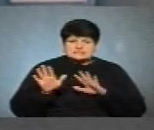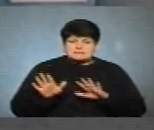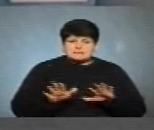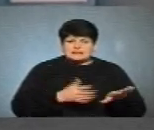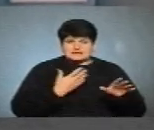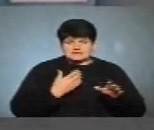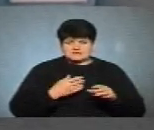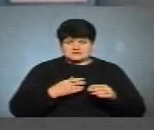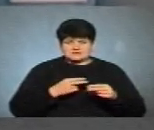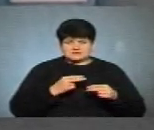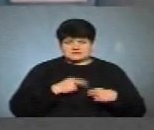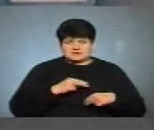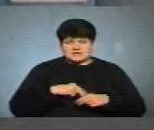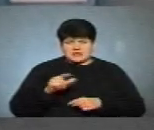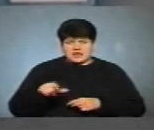кадрів,